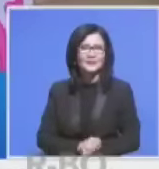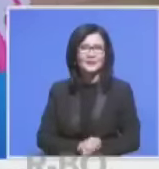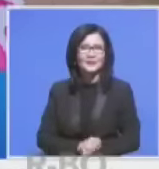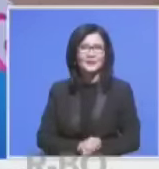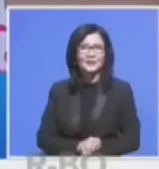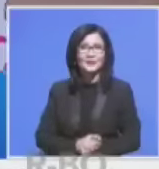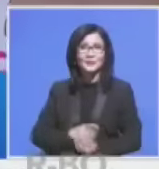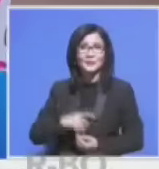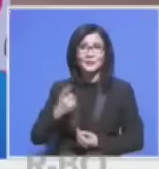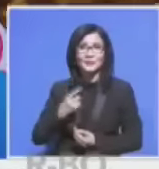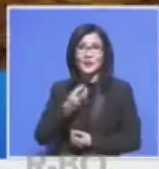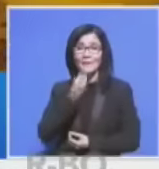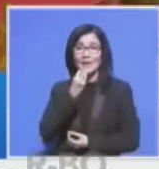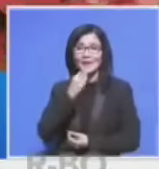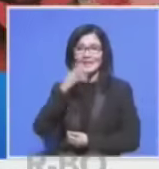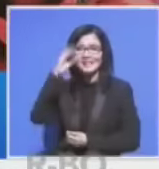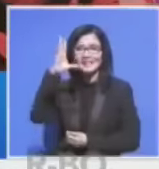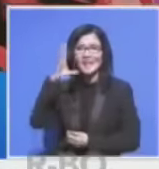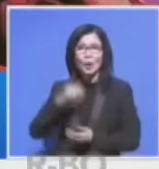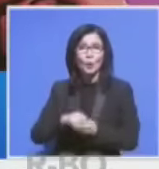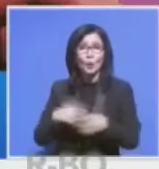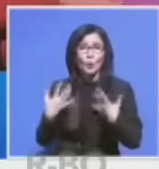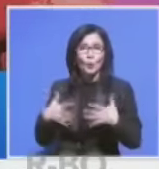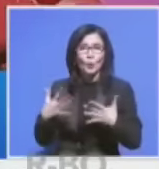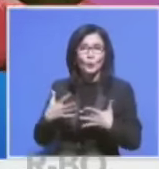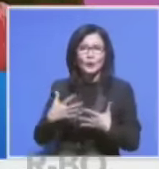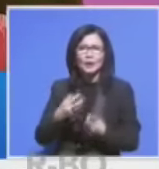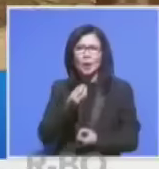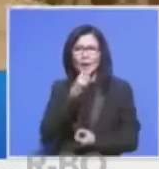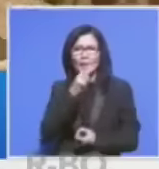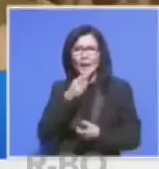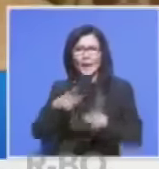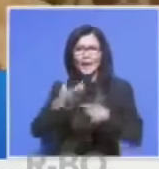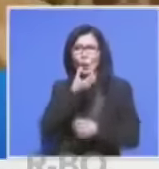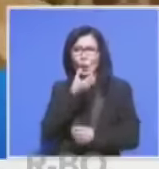Santapan kita untuk siang hari ini. Wih, kita mau makan kue tart.